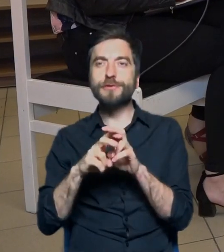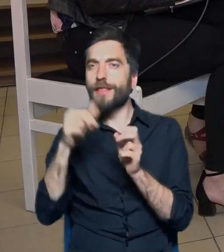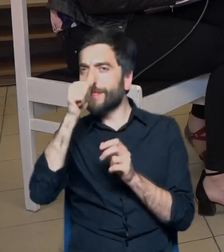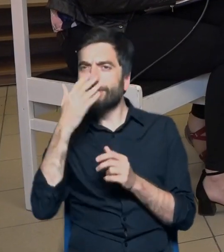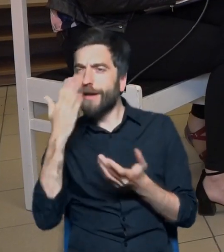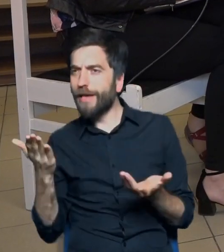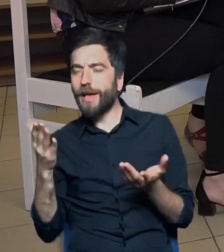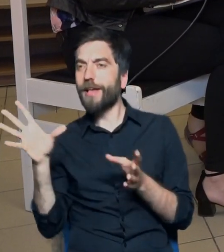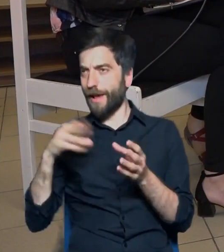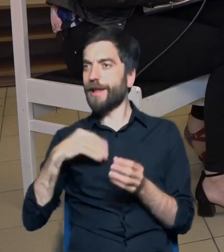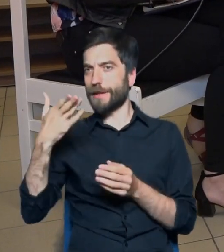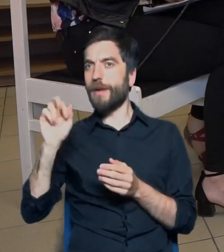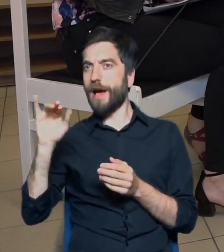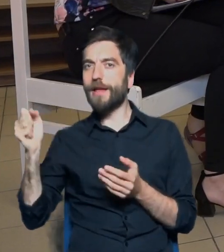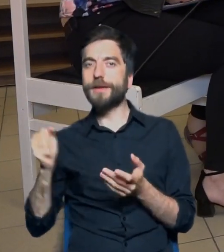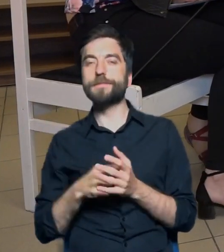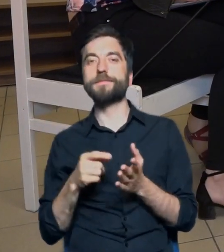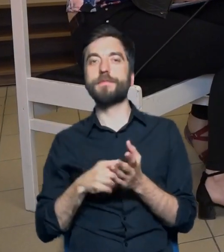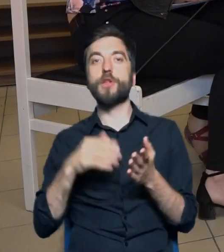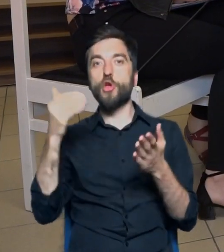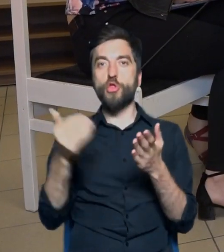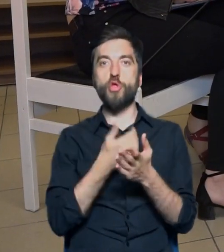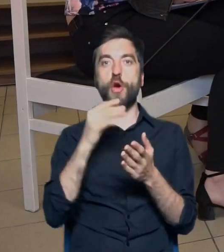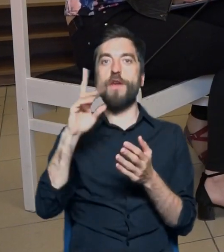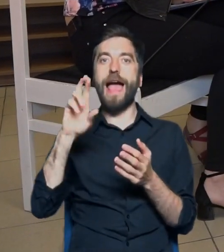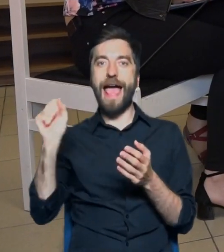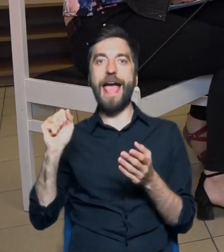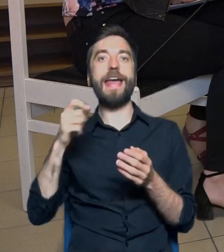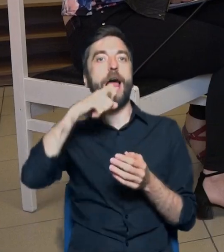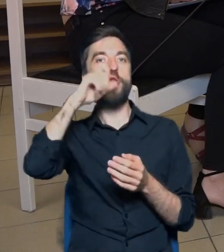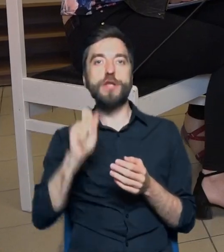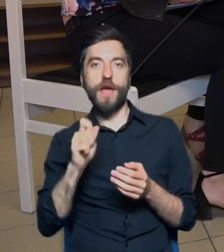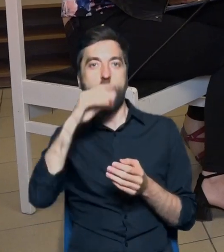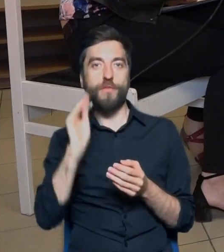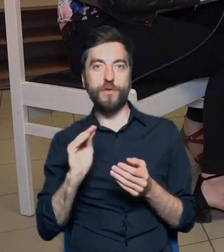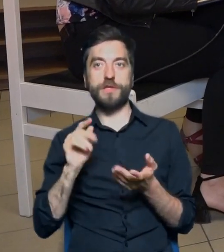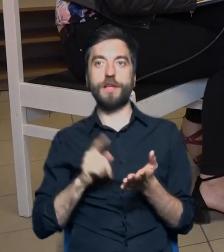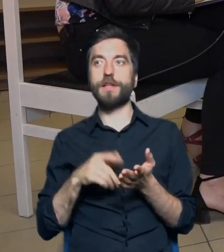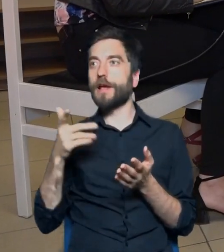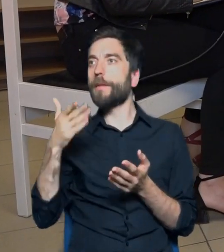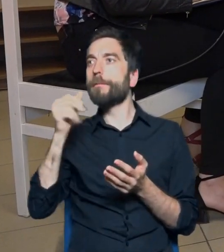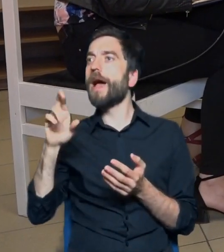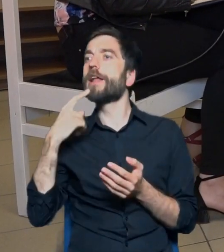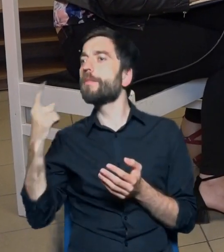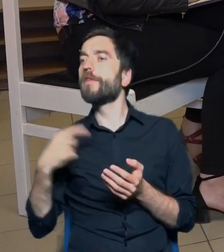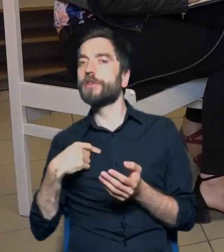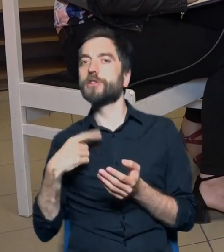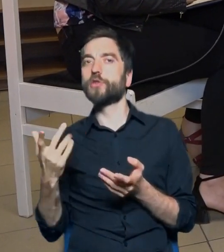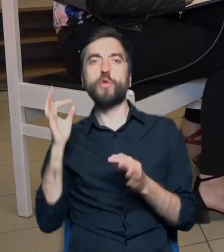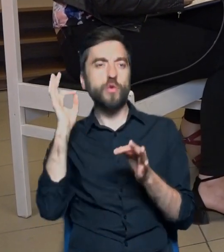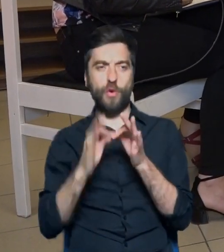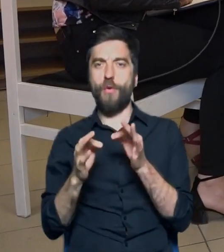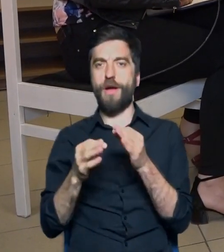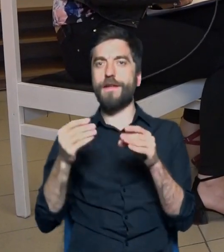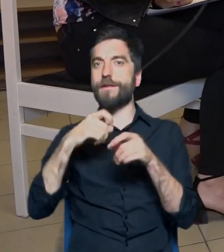Marysią na warsztatach filmu animowanego? Nowa era Józefa Piłsudskiego. A Marysia, ty powiedz nam, co